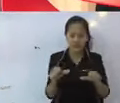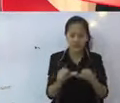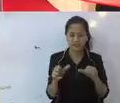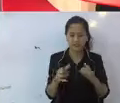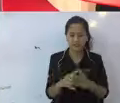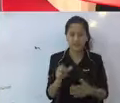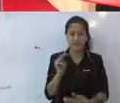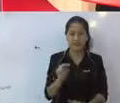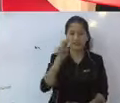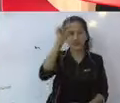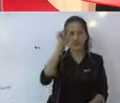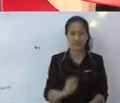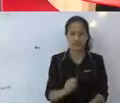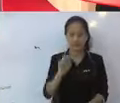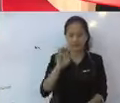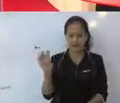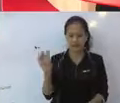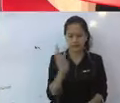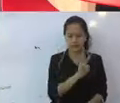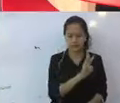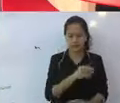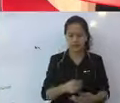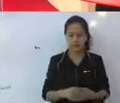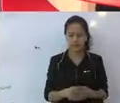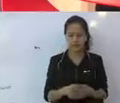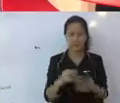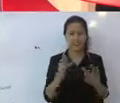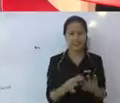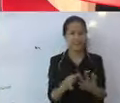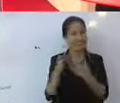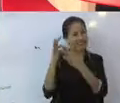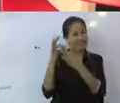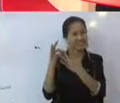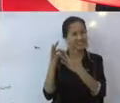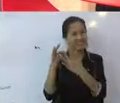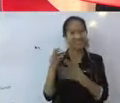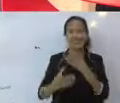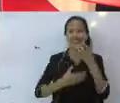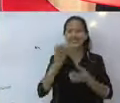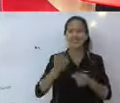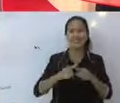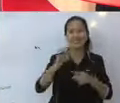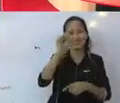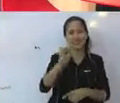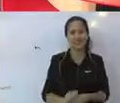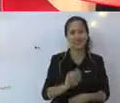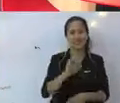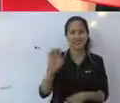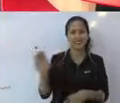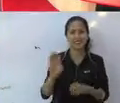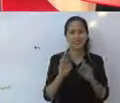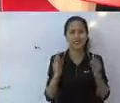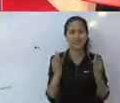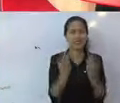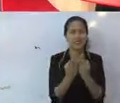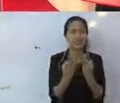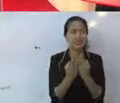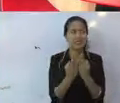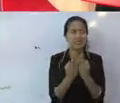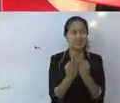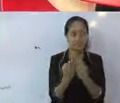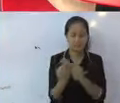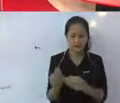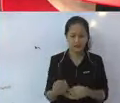special shout out sa aking Southeast family, of Yun, course. Yun, amen, amen. Alright, sino kayang kinukuha na natin dito na camera na to,